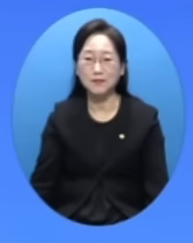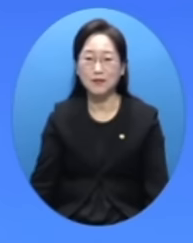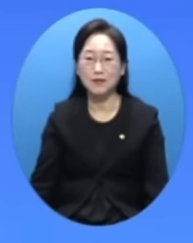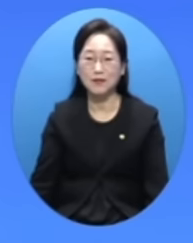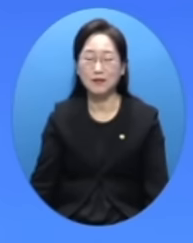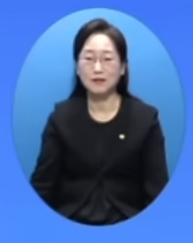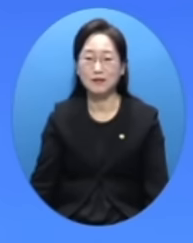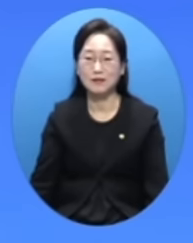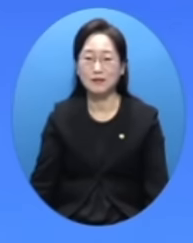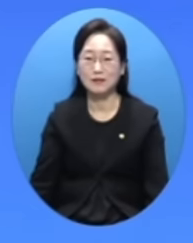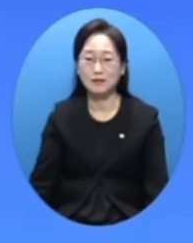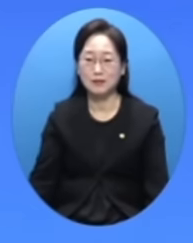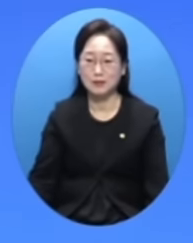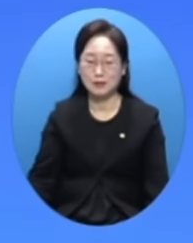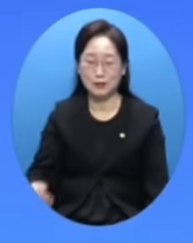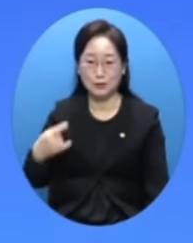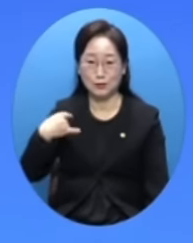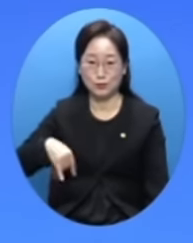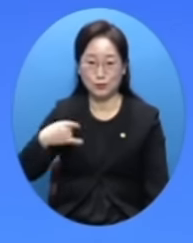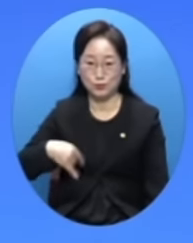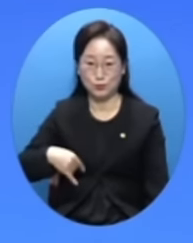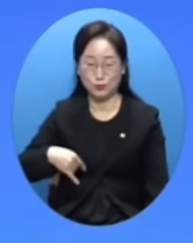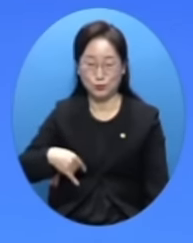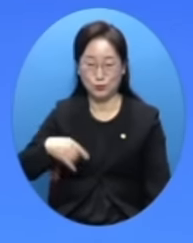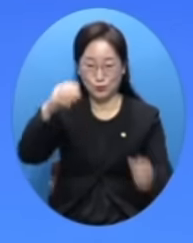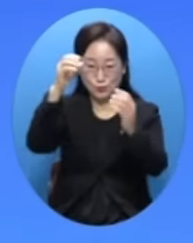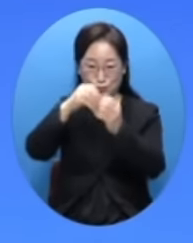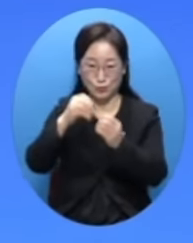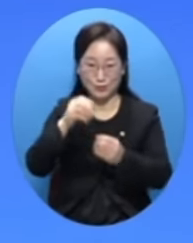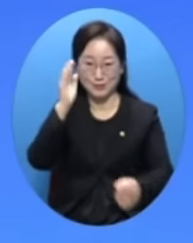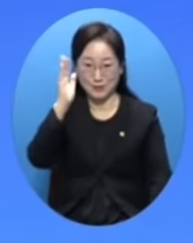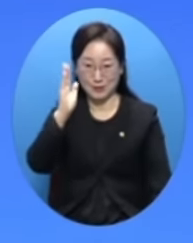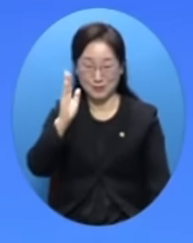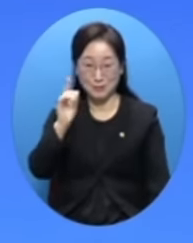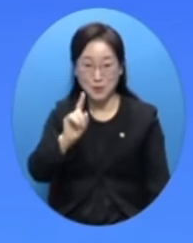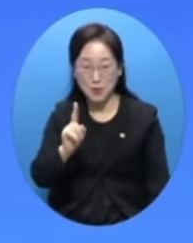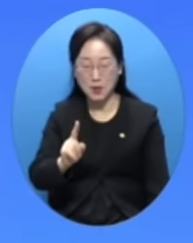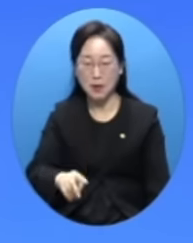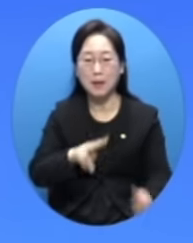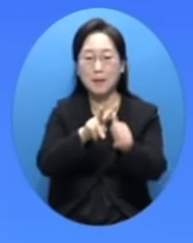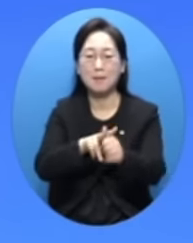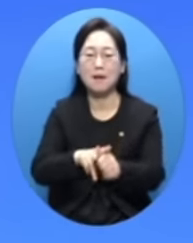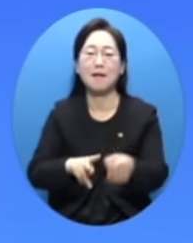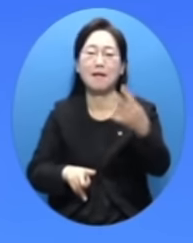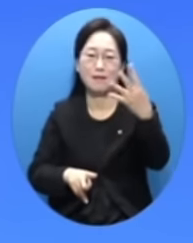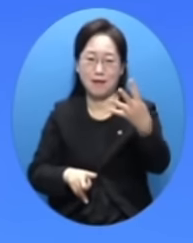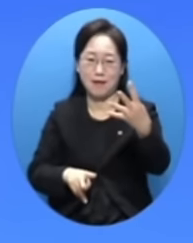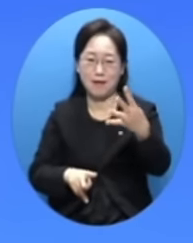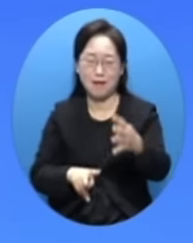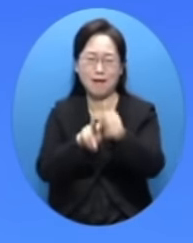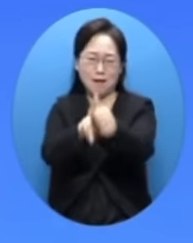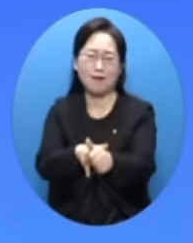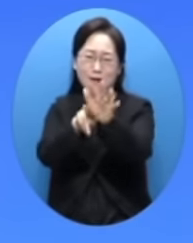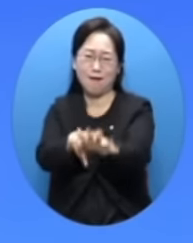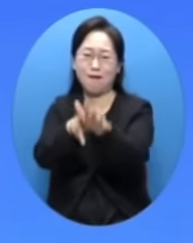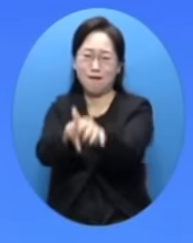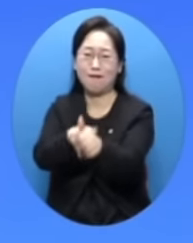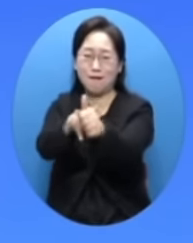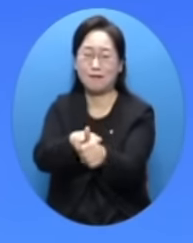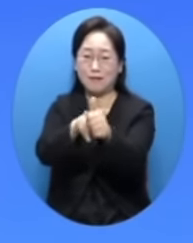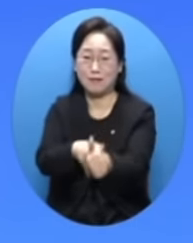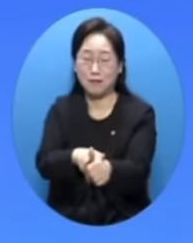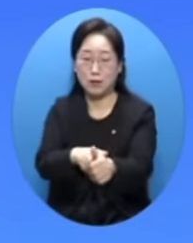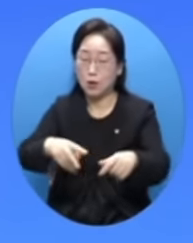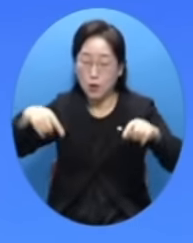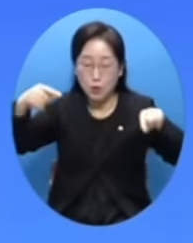옛날 중국 속담에 말네 마리가 달려가는 마차 같이 시간이